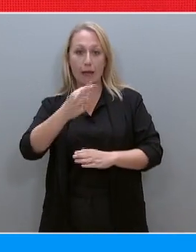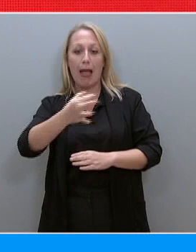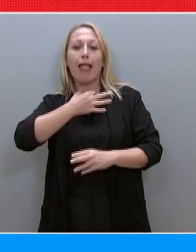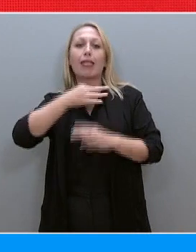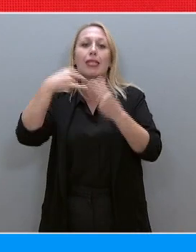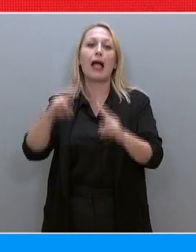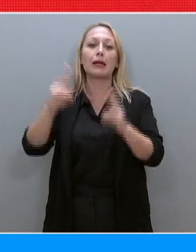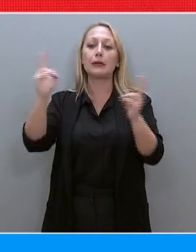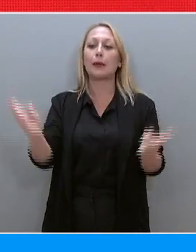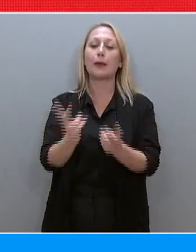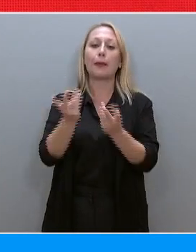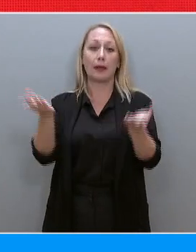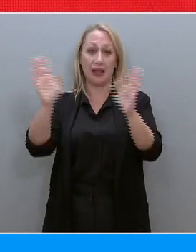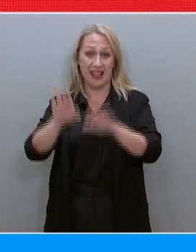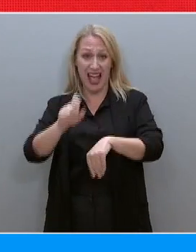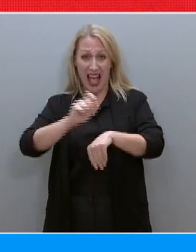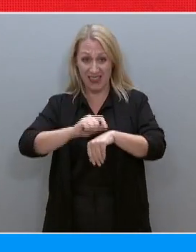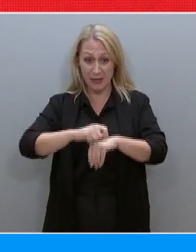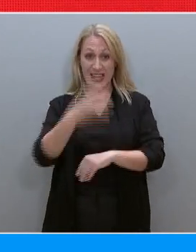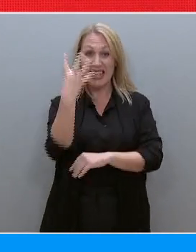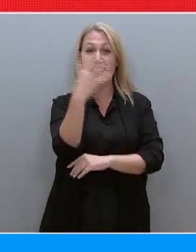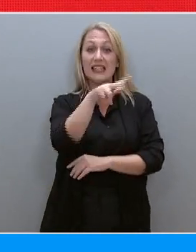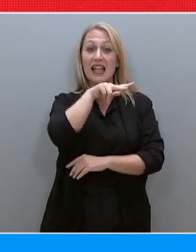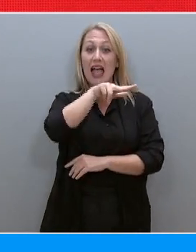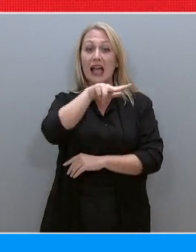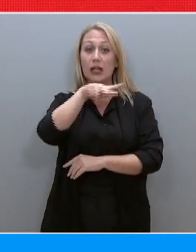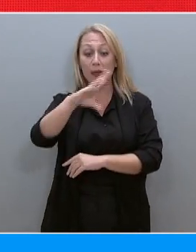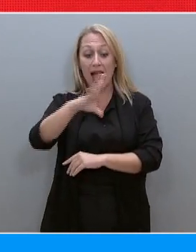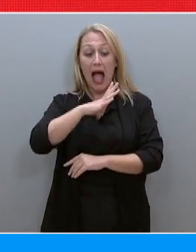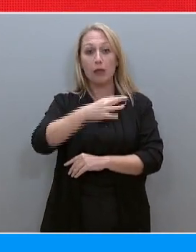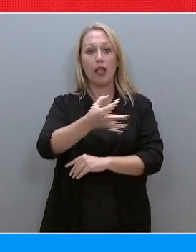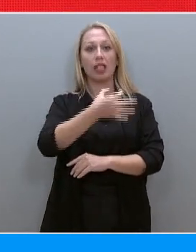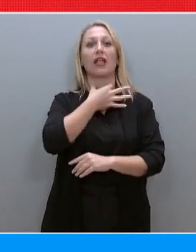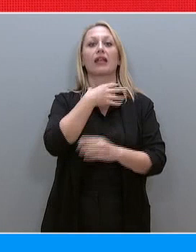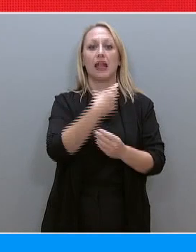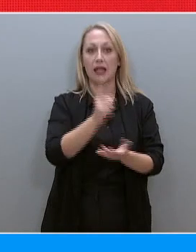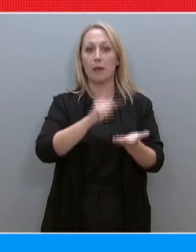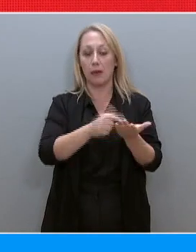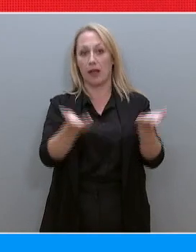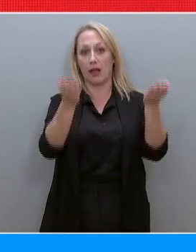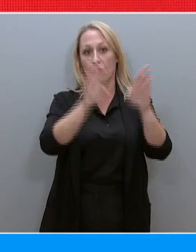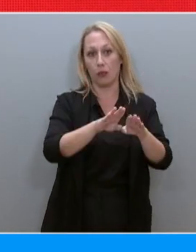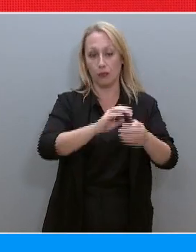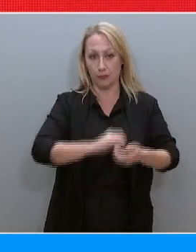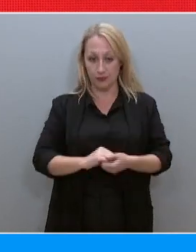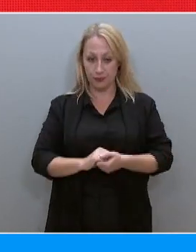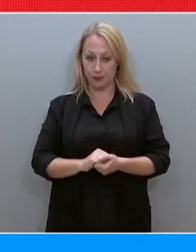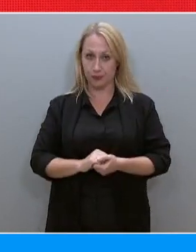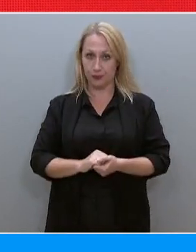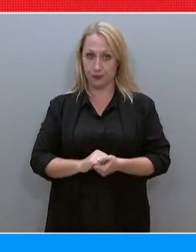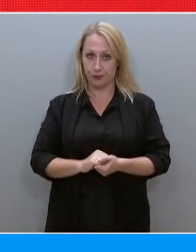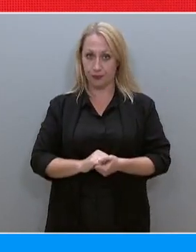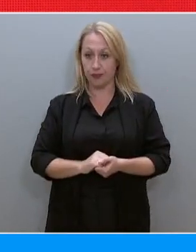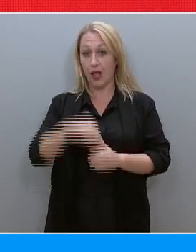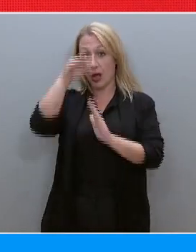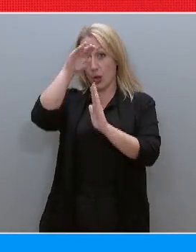ανάγκες, όταν επαναλαμβάνουν πάνω από 4 εκατομμύρια συμπολίτες μας που χρήζουν κάλυψης των αναγκών τους. Το